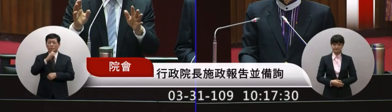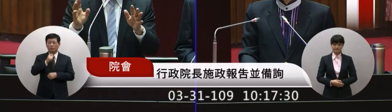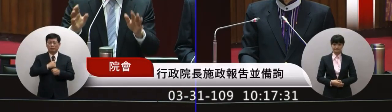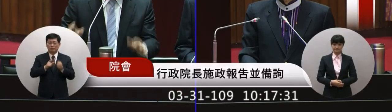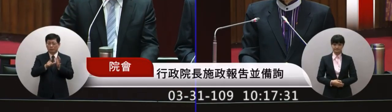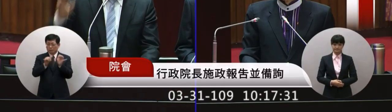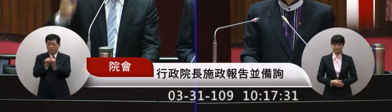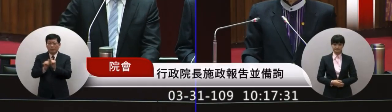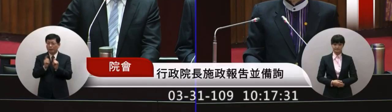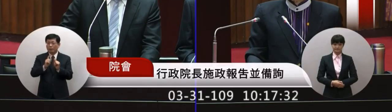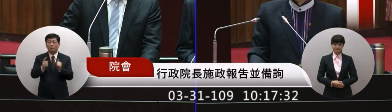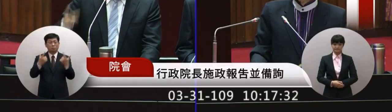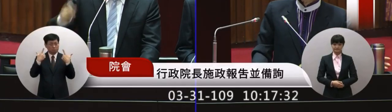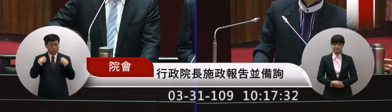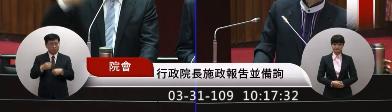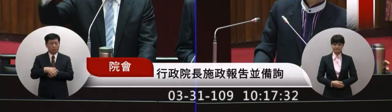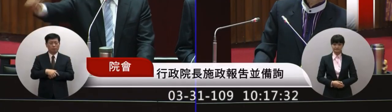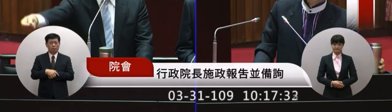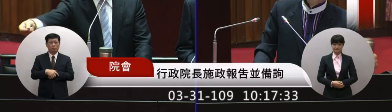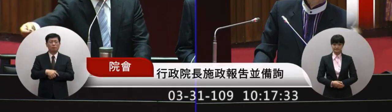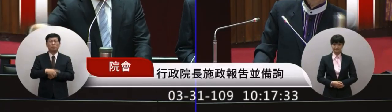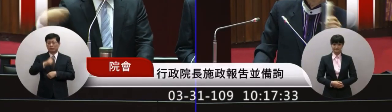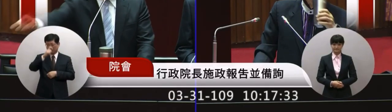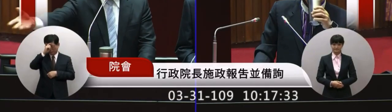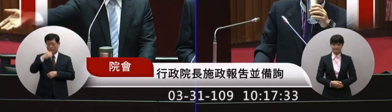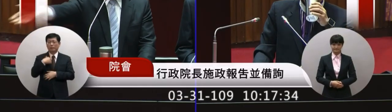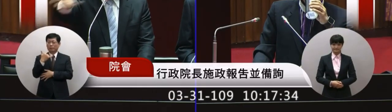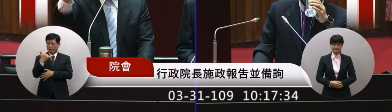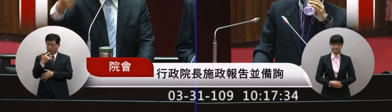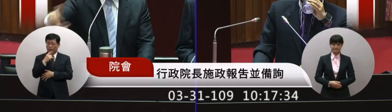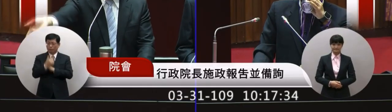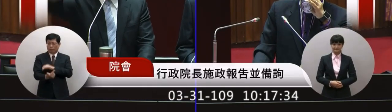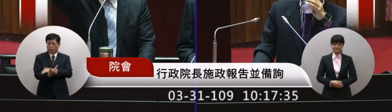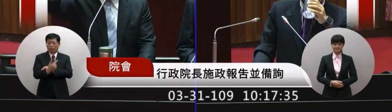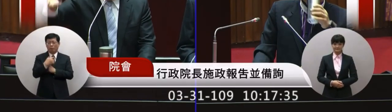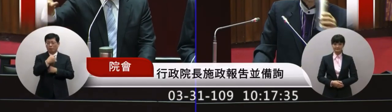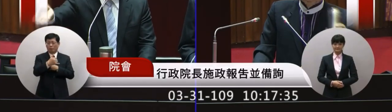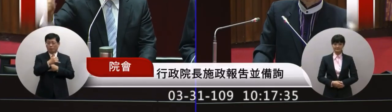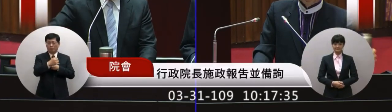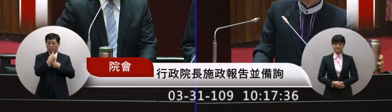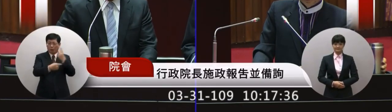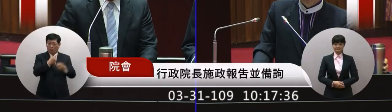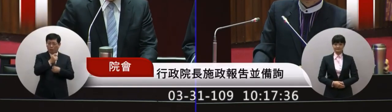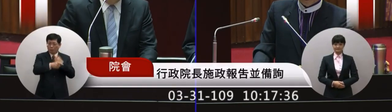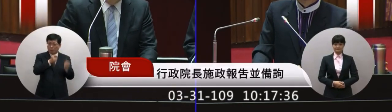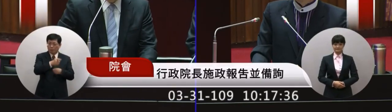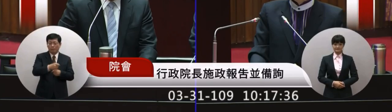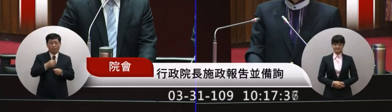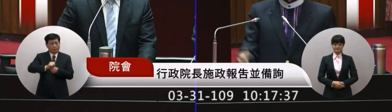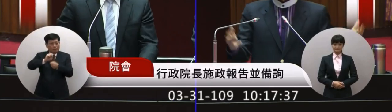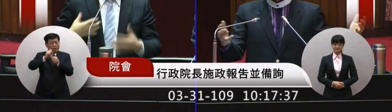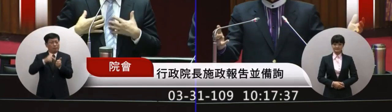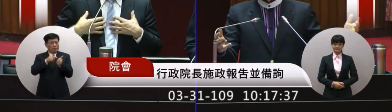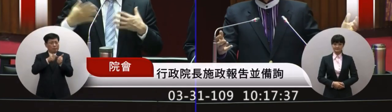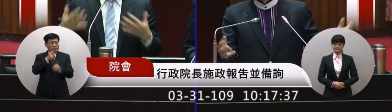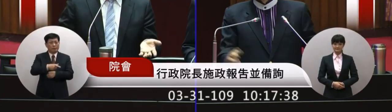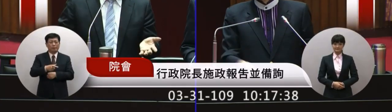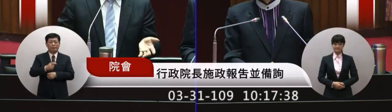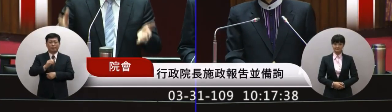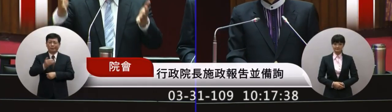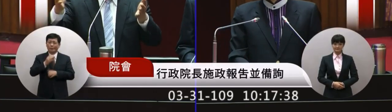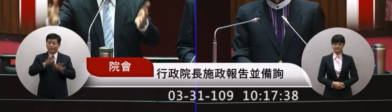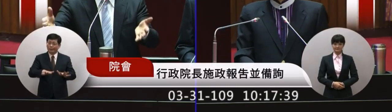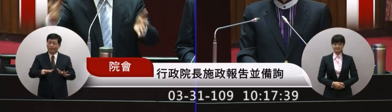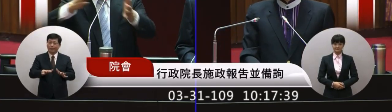K 的所在就是，本来哦，咱是希望讲啊，会当关键出来消费，增加刺激消费嘛，吼。 啊，这才关键。 啊，但即